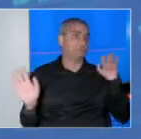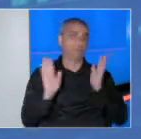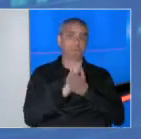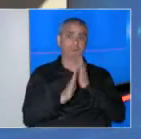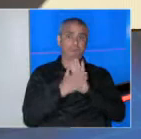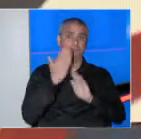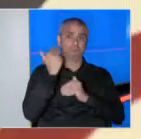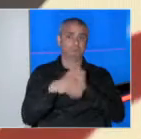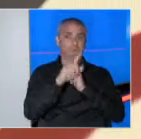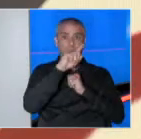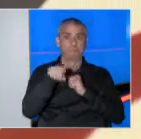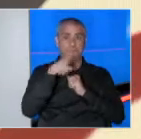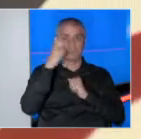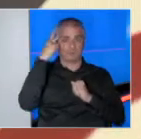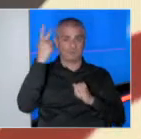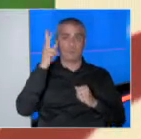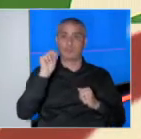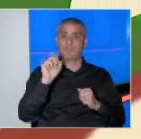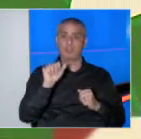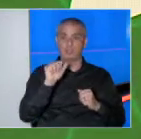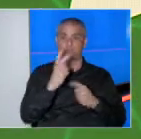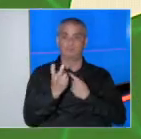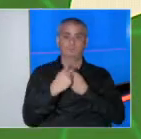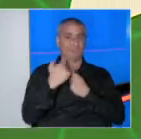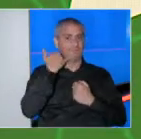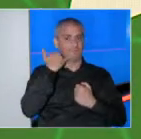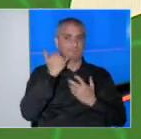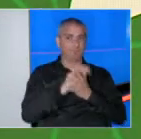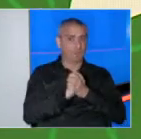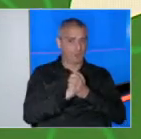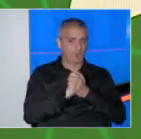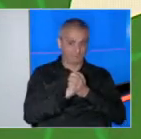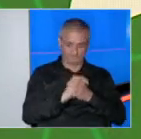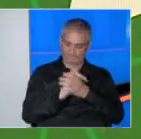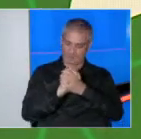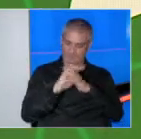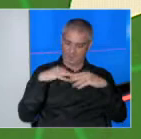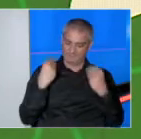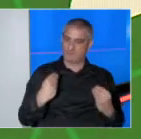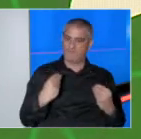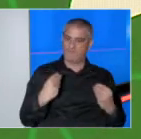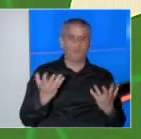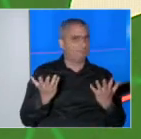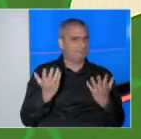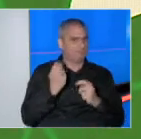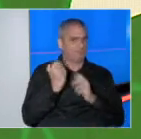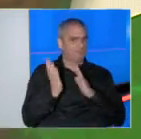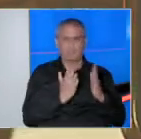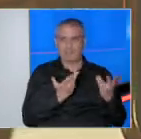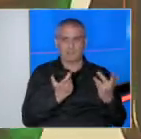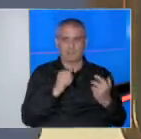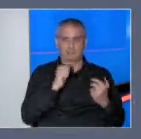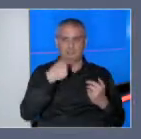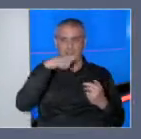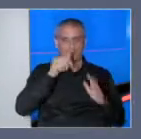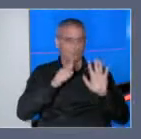יבוטלו. פרופסור נחמן אש, פרויקט הקורונה, מצטרף אלינו, שלום. שלום, ערב טוב, נדב. בוא תעשה לנו סדר. הראשון